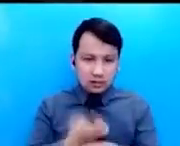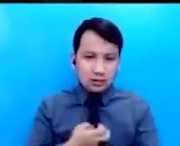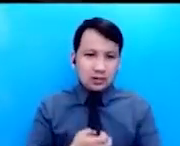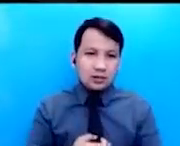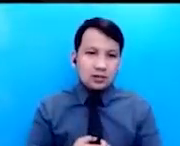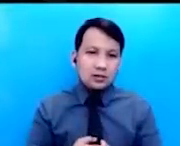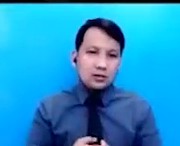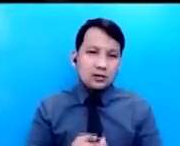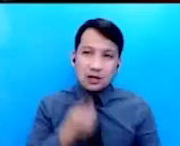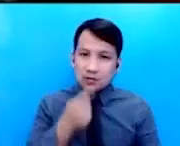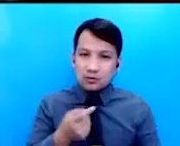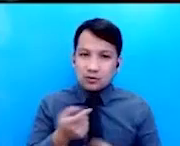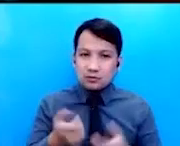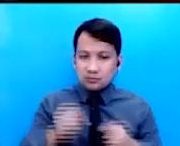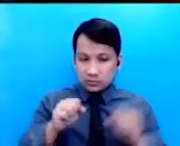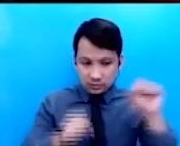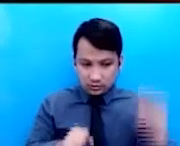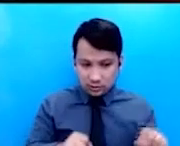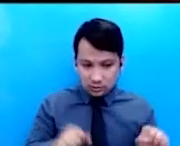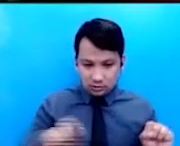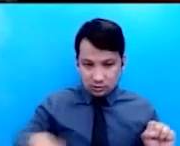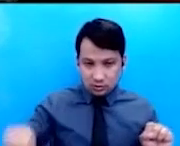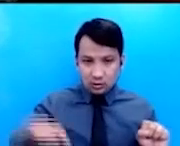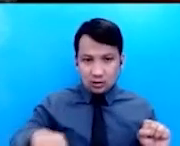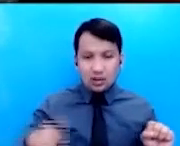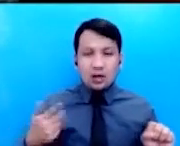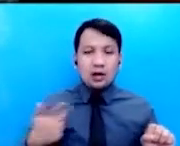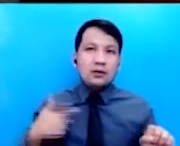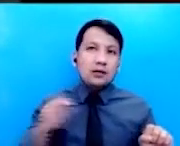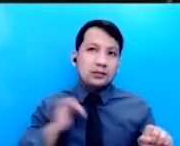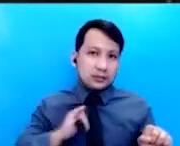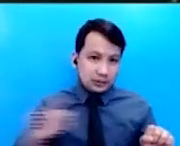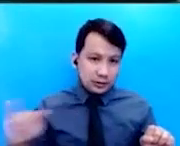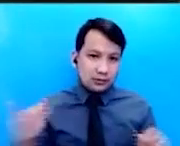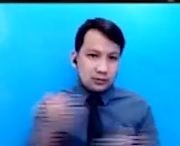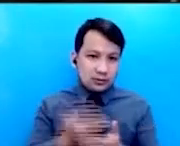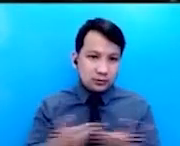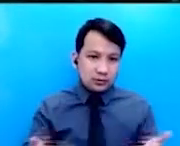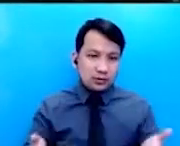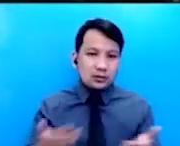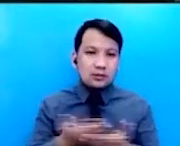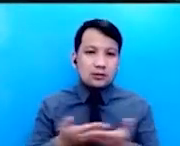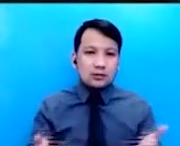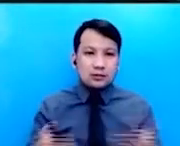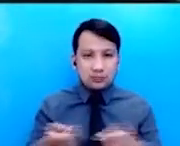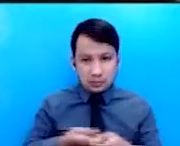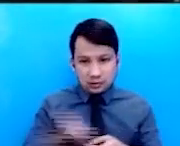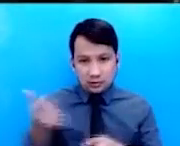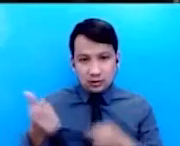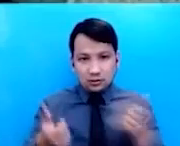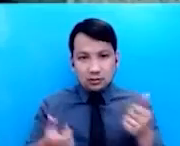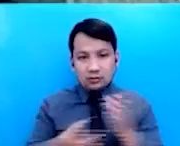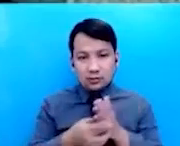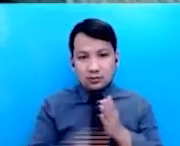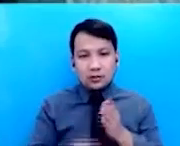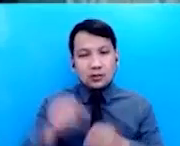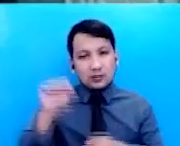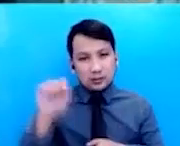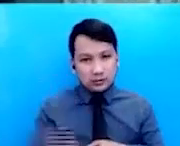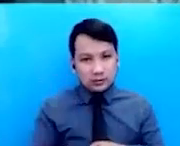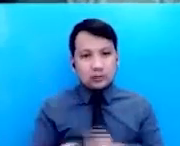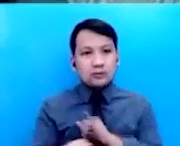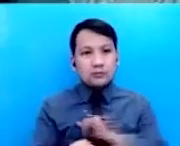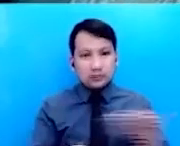pa lang namin itong southbound. Ang problema, the same resources na gagamitin namin sa pagtanggal ng fuel tanker sa southbound is the